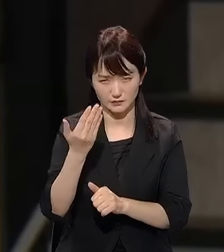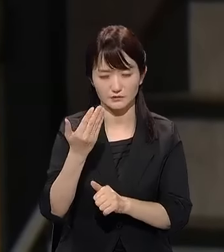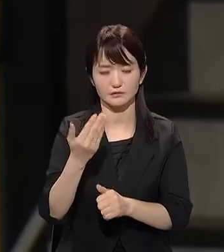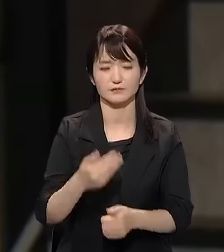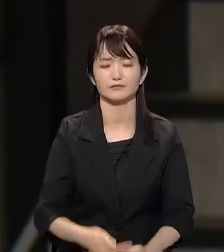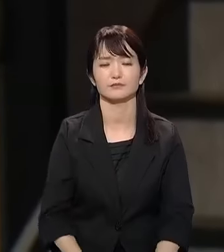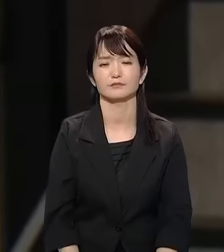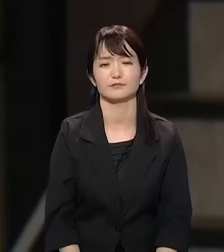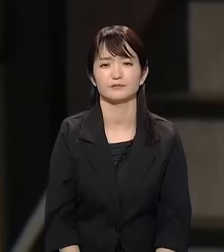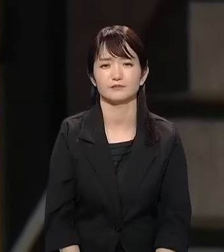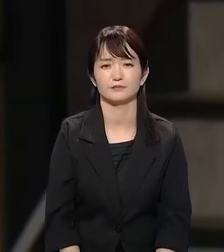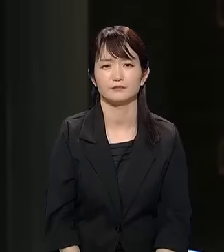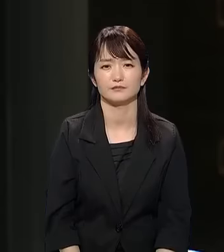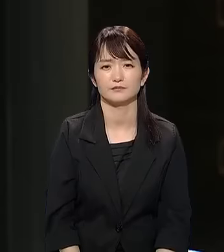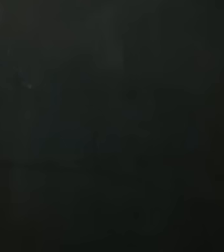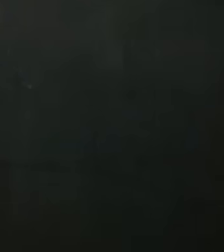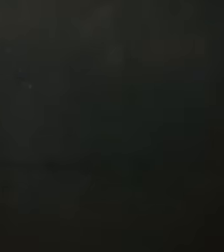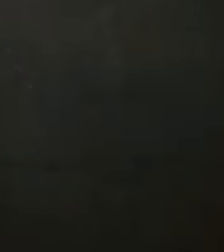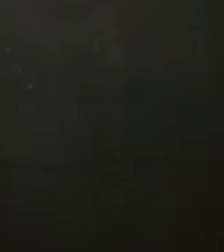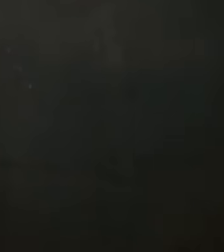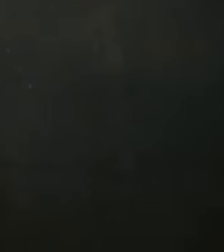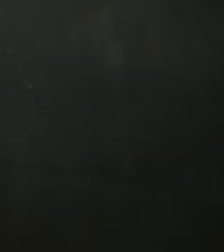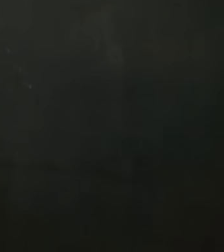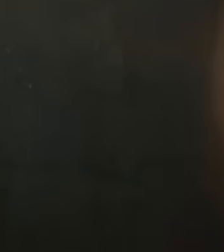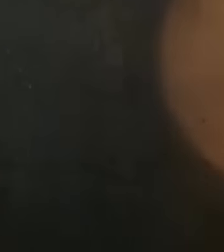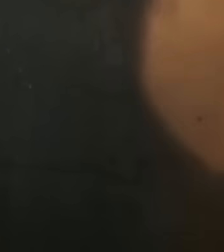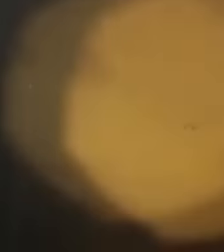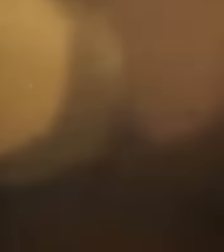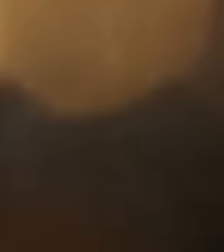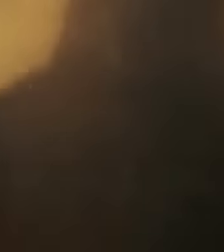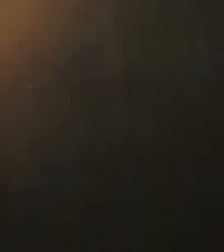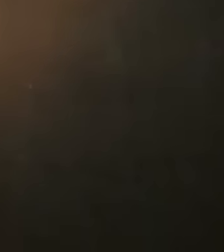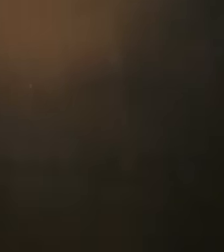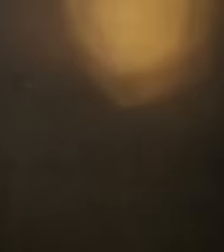것을 느낍니다 예 C